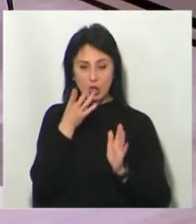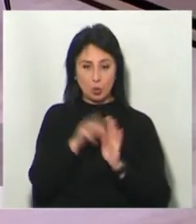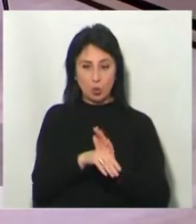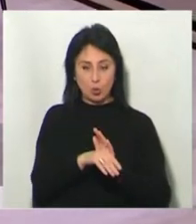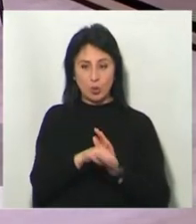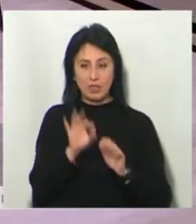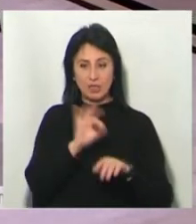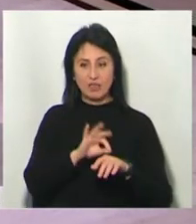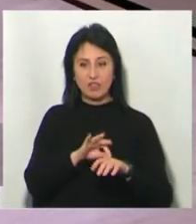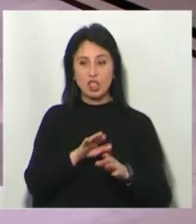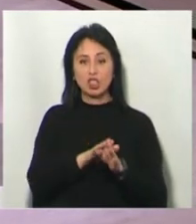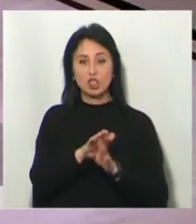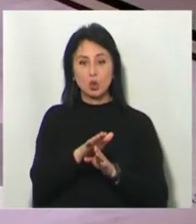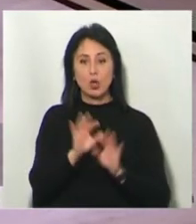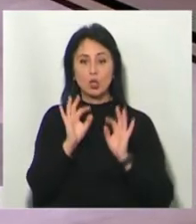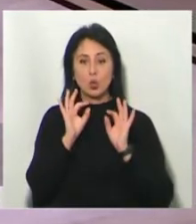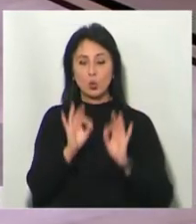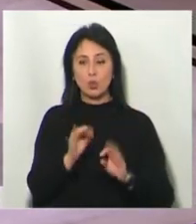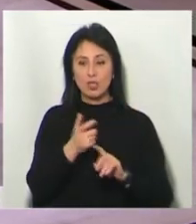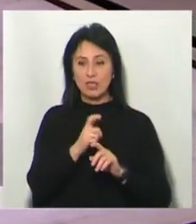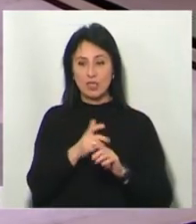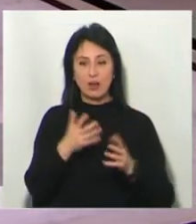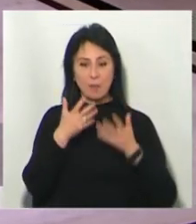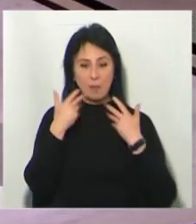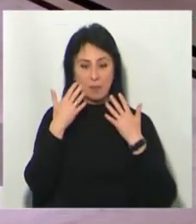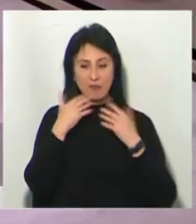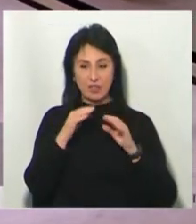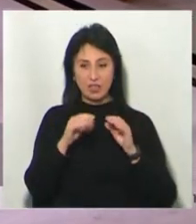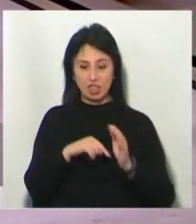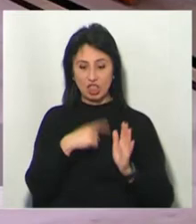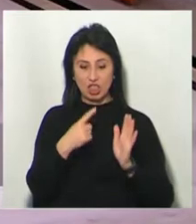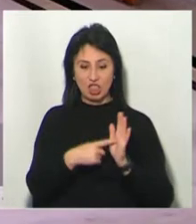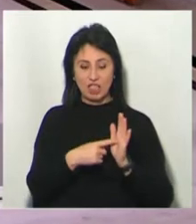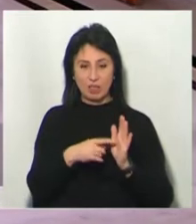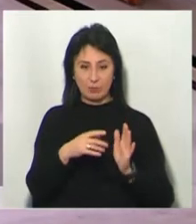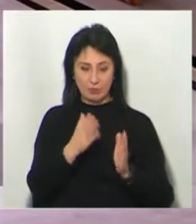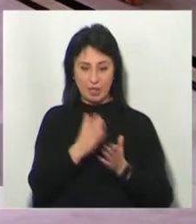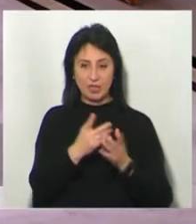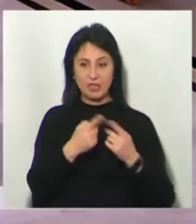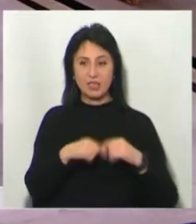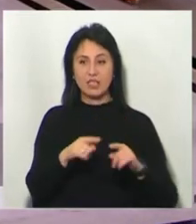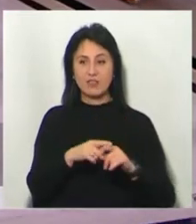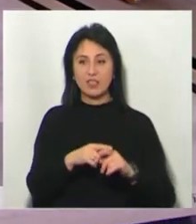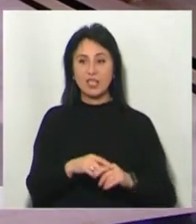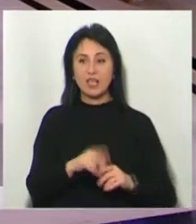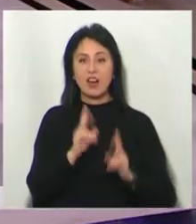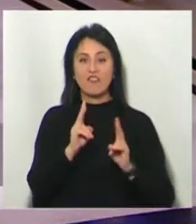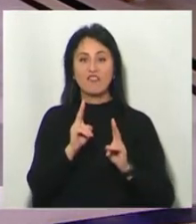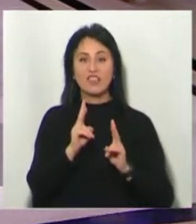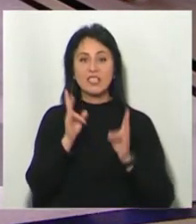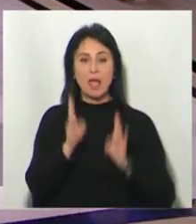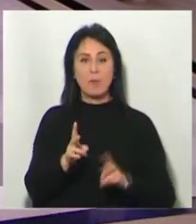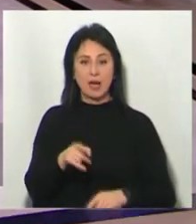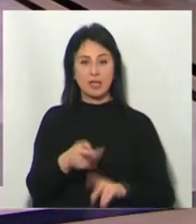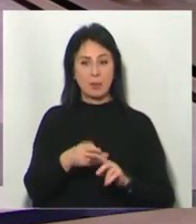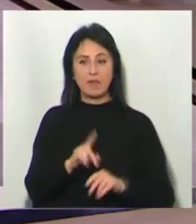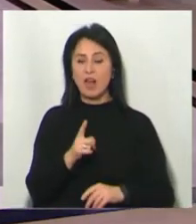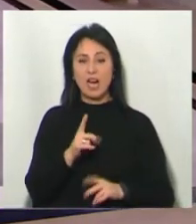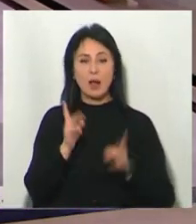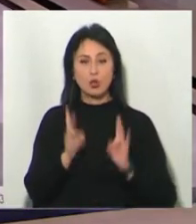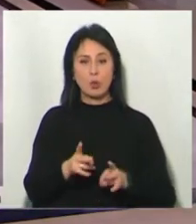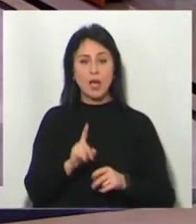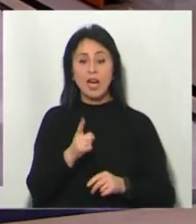ერთდროულად. ამიტომ სრულიად ლოგიკურად, ძალიან მარტივი და ბანალური კითხვა შეიძლება ჰქონდეს ჩვენ საზოგადოებას. ვის ემართება ეს ყველაფერი?